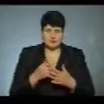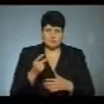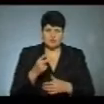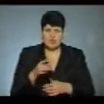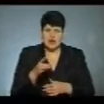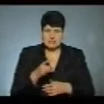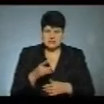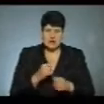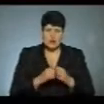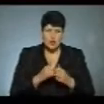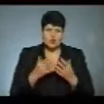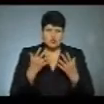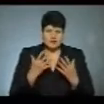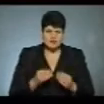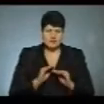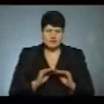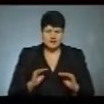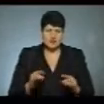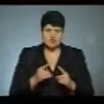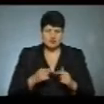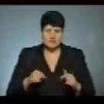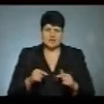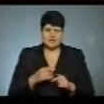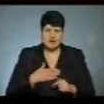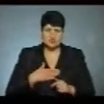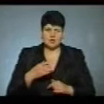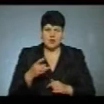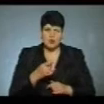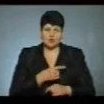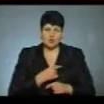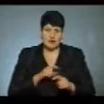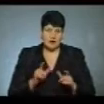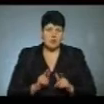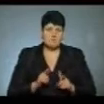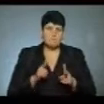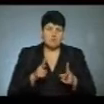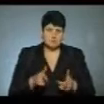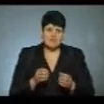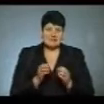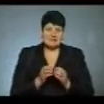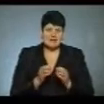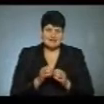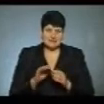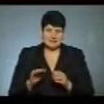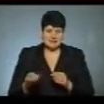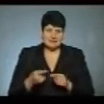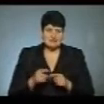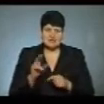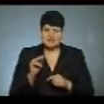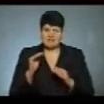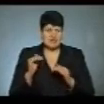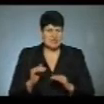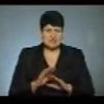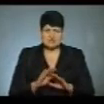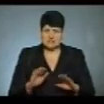1,5 рази. Тобто кожен день в дитяче відділення нашої районної лікарні поступає 10 дітей. Ця цифра не знижується